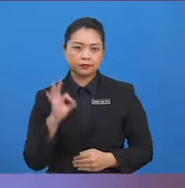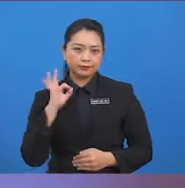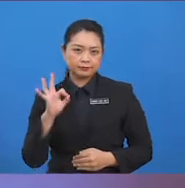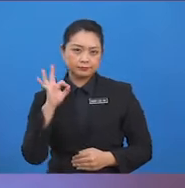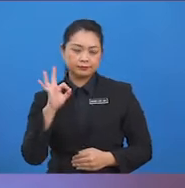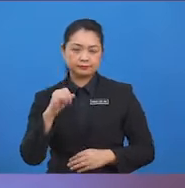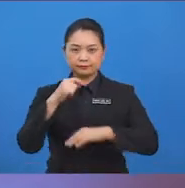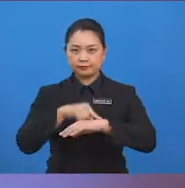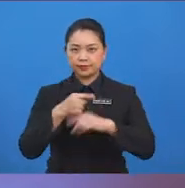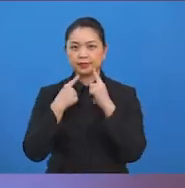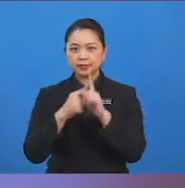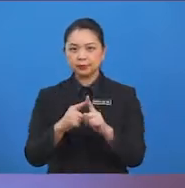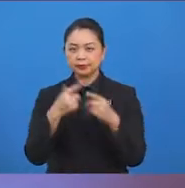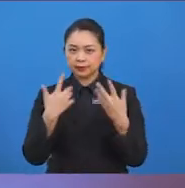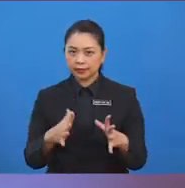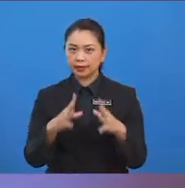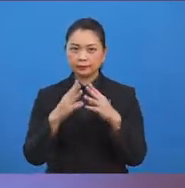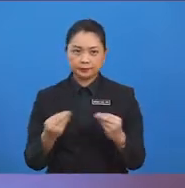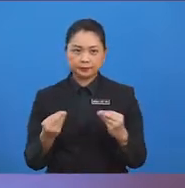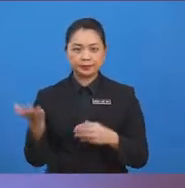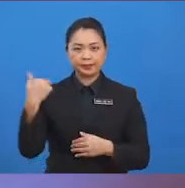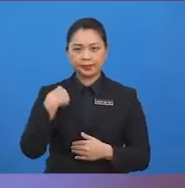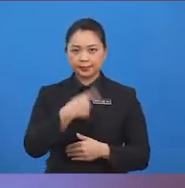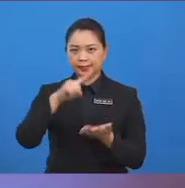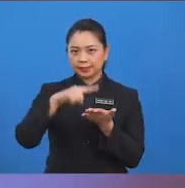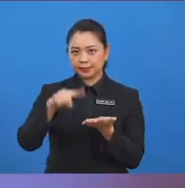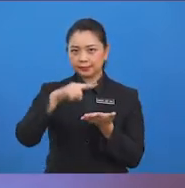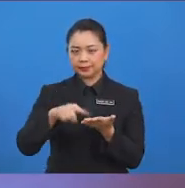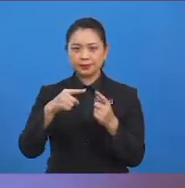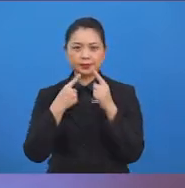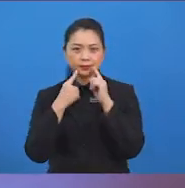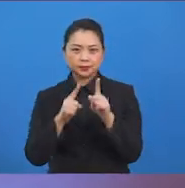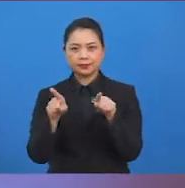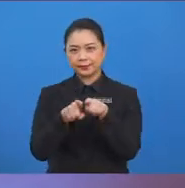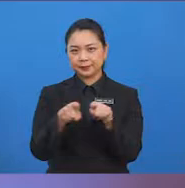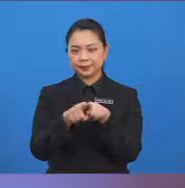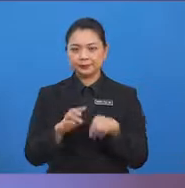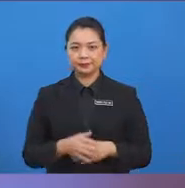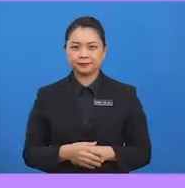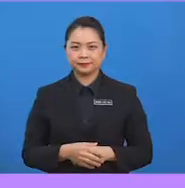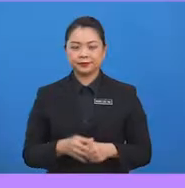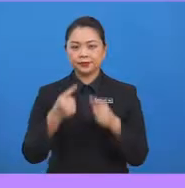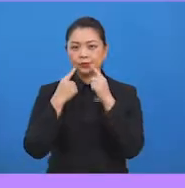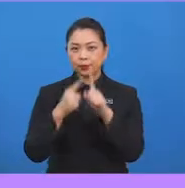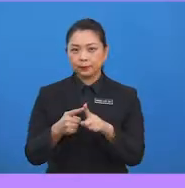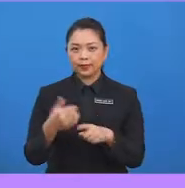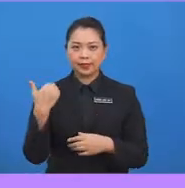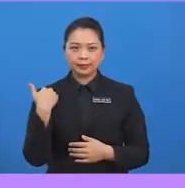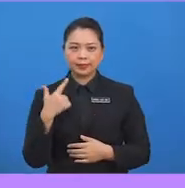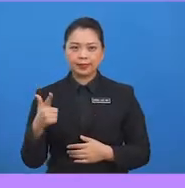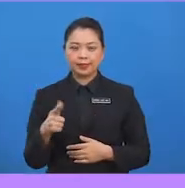Okey, masa menjawab telah pun tamat. Mari kita semak jawapan bersama-sama. Jawapannya